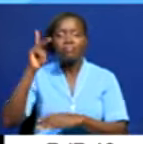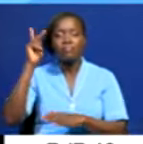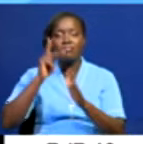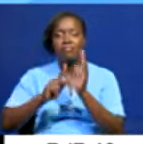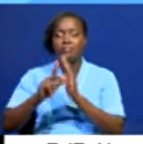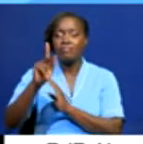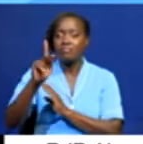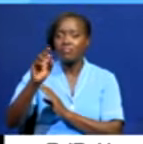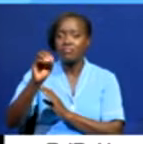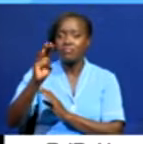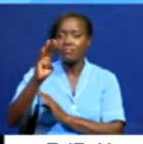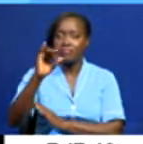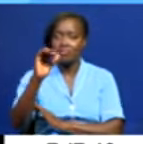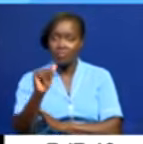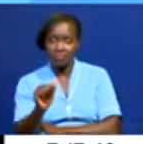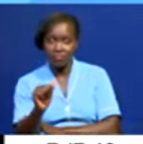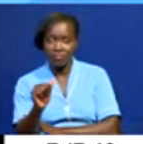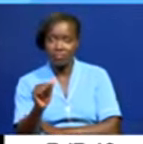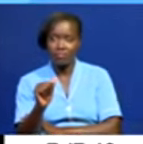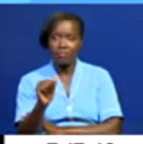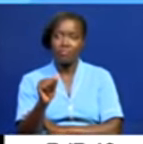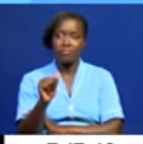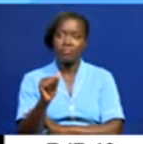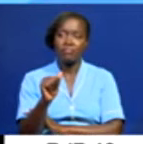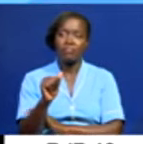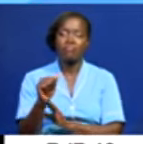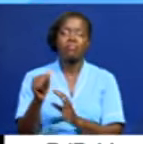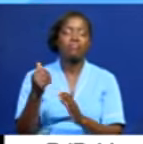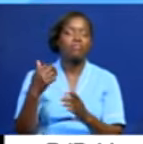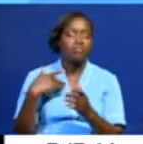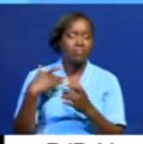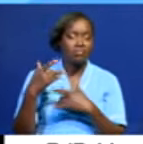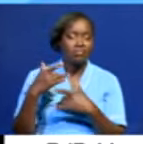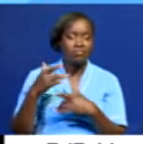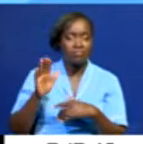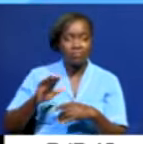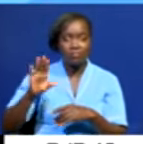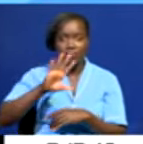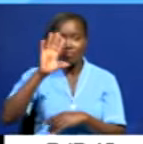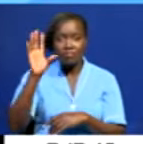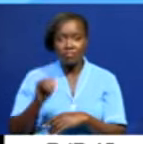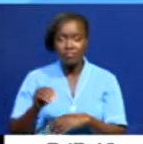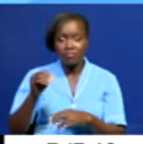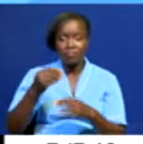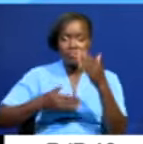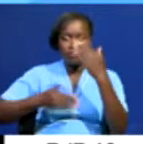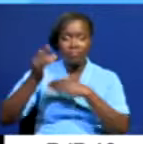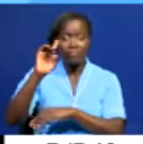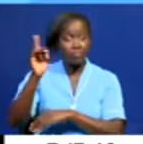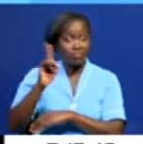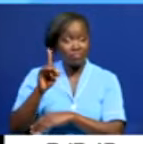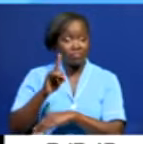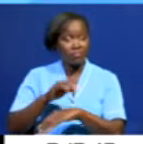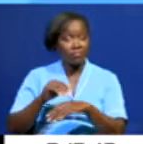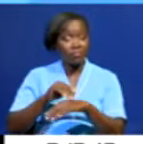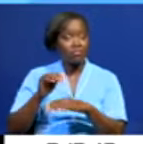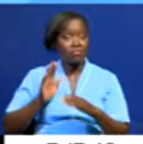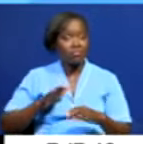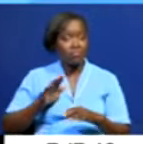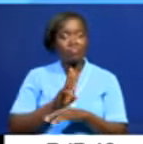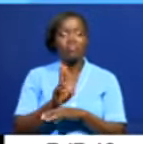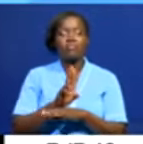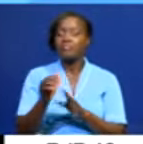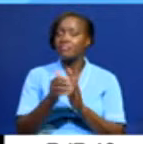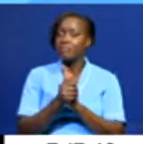Kobia kutoka kituo cha mafunzo kuhusu wanawake wa Afrika katika chuo kikuu cha Nairobi alitoa wito kwa wanawake kutumia